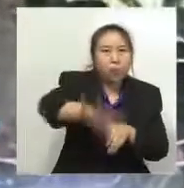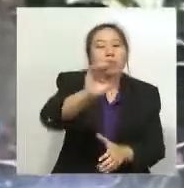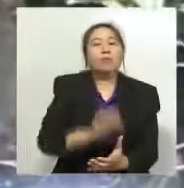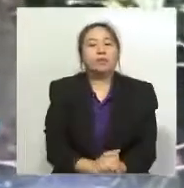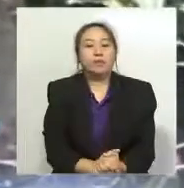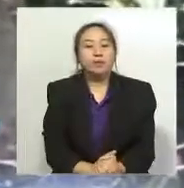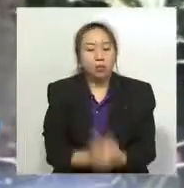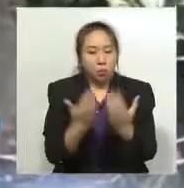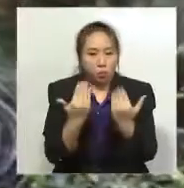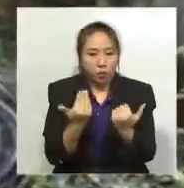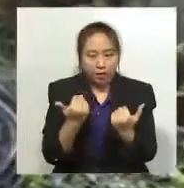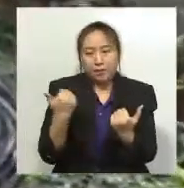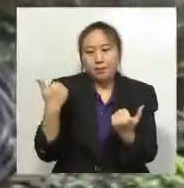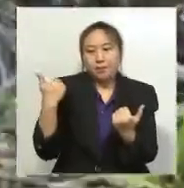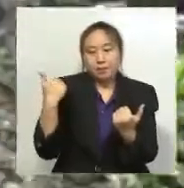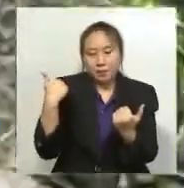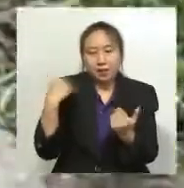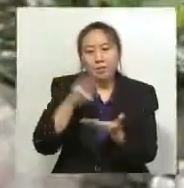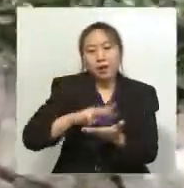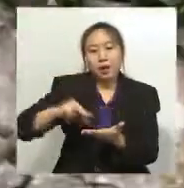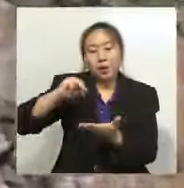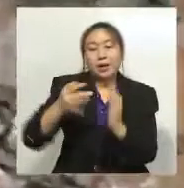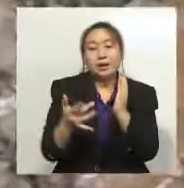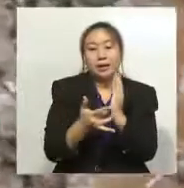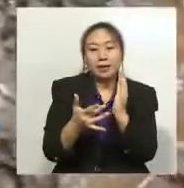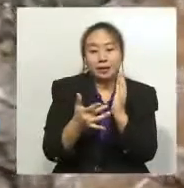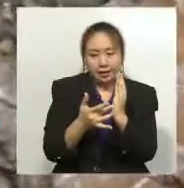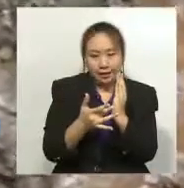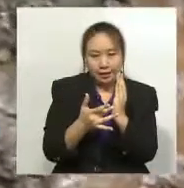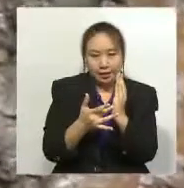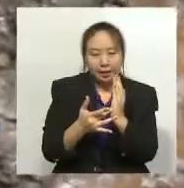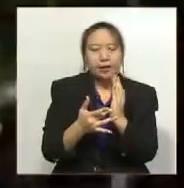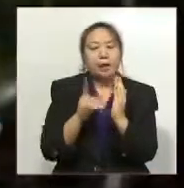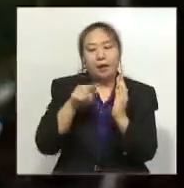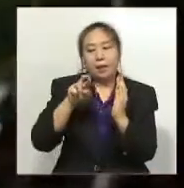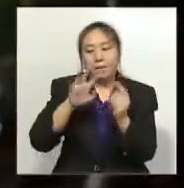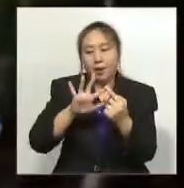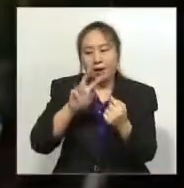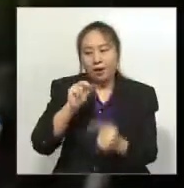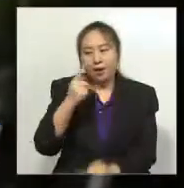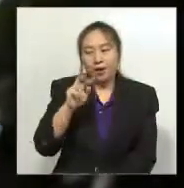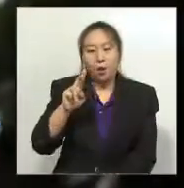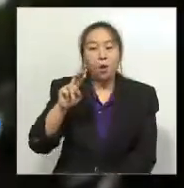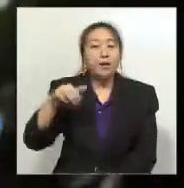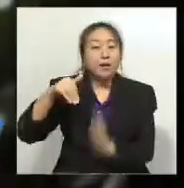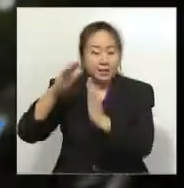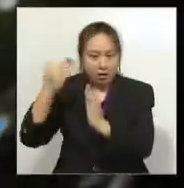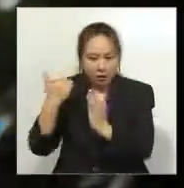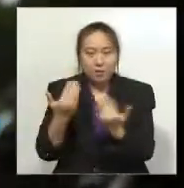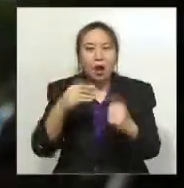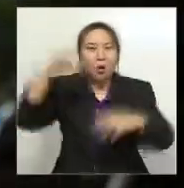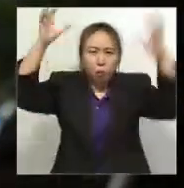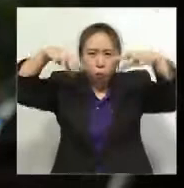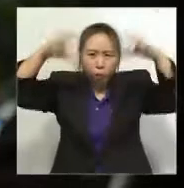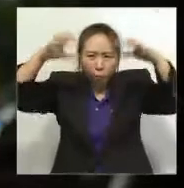ในวันนี้ยังได้รับความช่วยเหลือจากทางมหาวิทยาลัยเทคโนโลยีพระจอมเกล้าพระนครเหนือนะครับได้นำโดรนมาบินท่ามกลางสายฝนซึ่ง